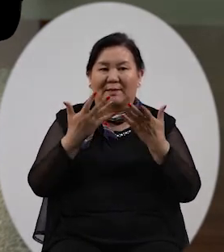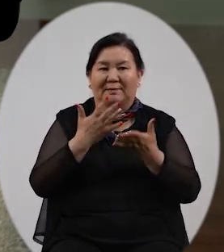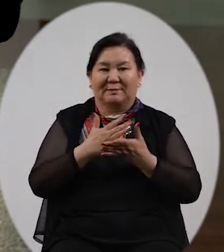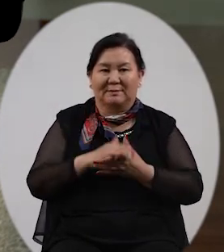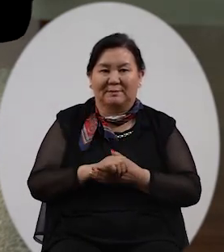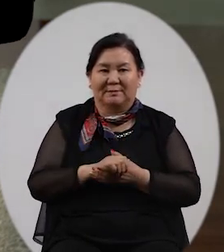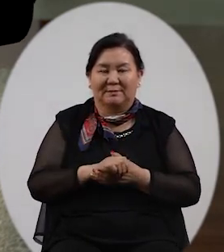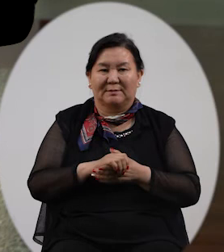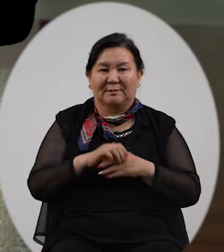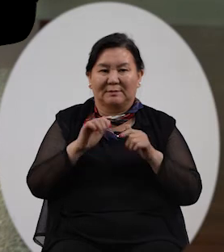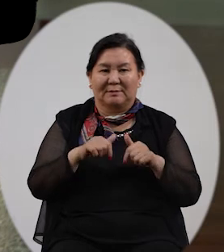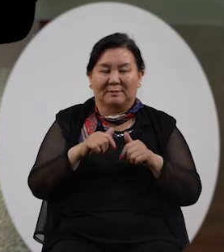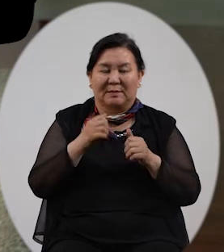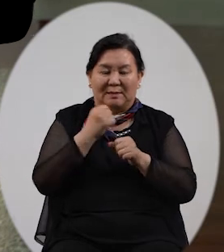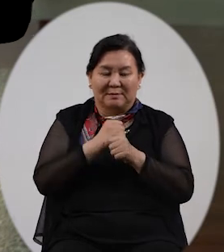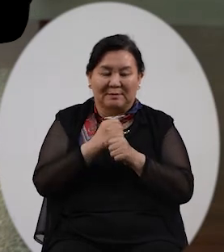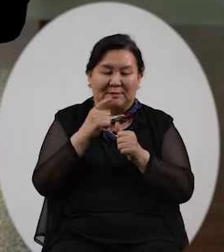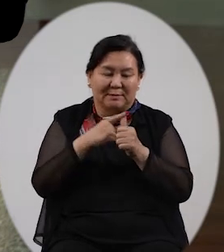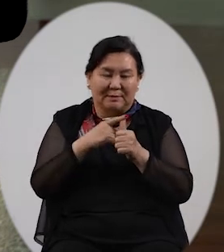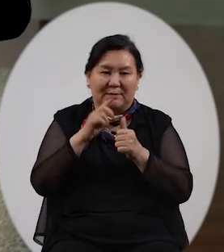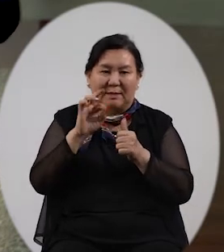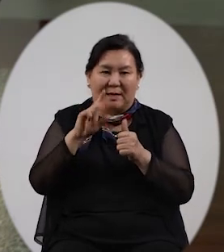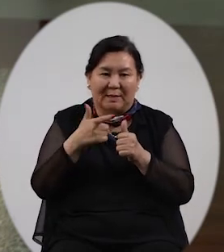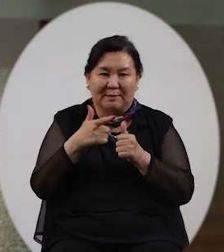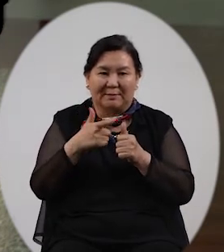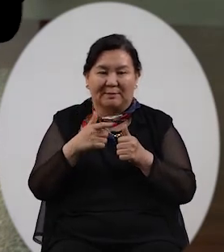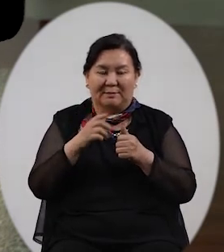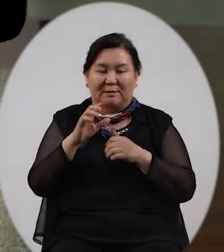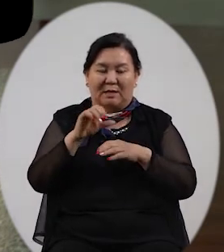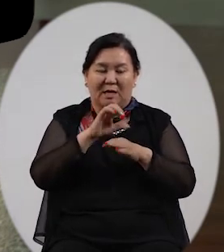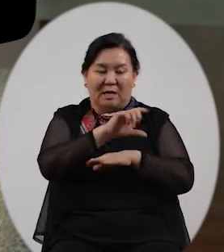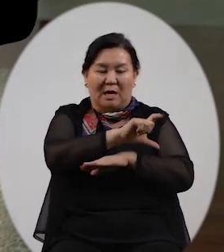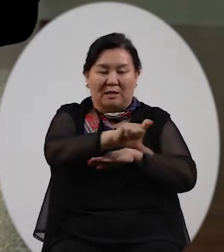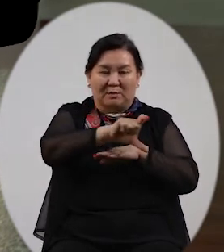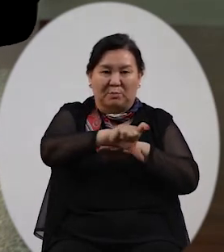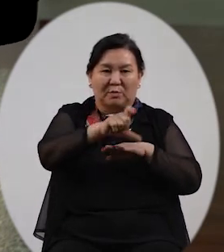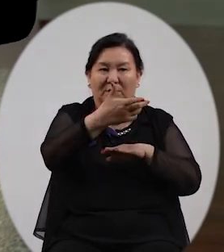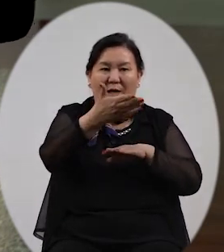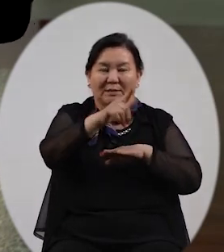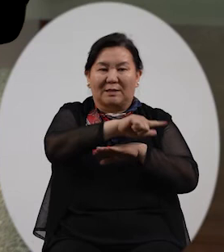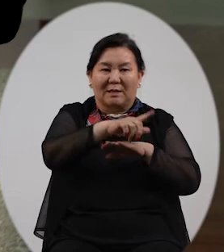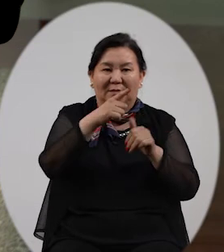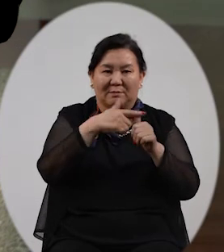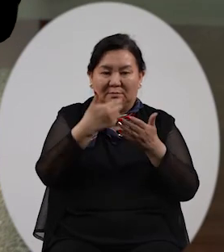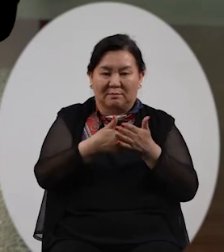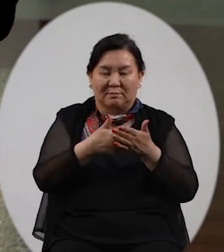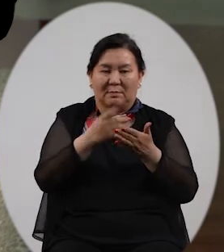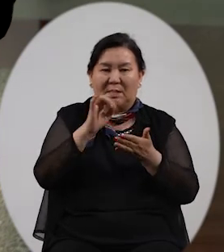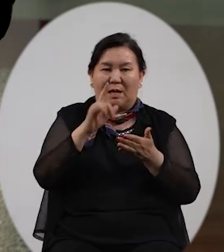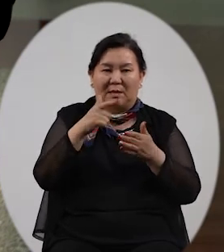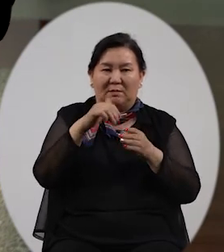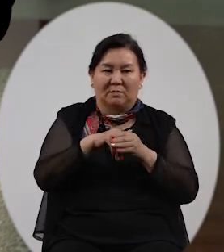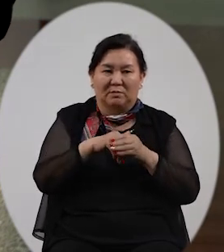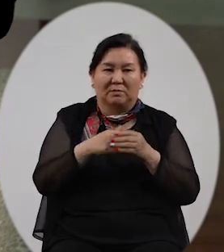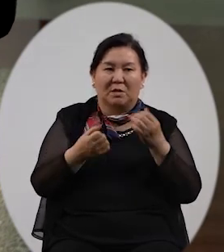За илгээгчийн нэр болон хаяг орж ирнэ. Өөрөлдөх юм бол экспортлогчийн нэр хаяг орж ирнэ. За тээвэрлэгчийн нэр болон хаяг орж ирнэ. Тэгэхээр